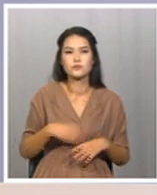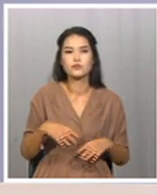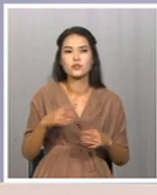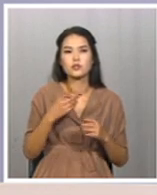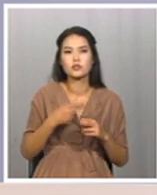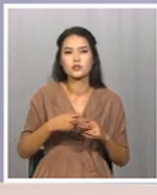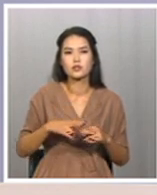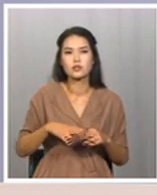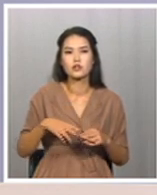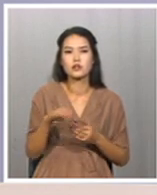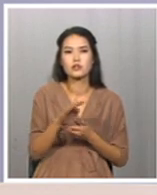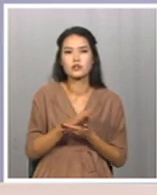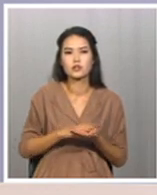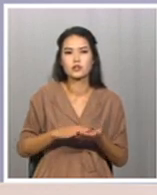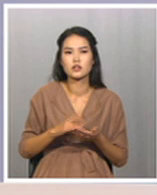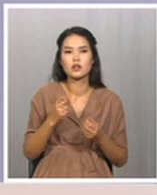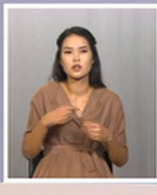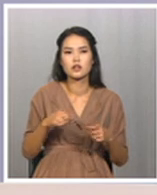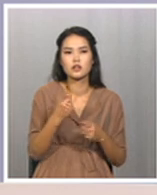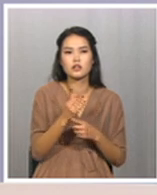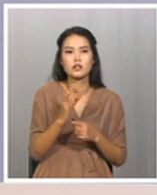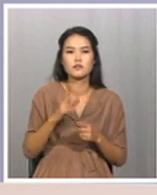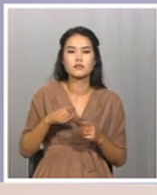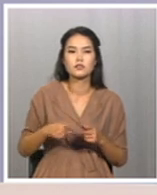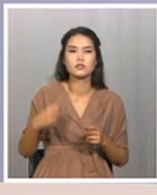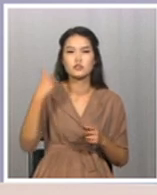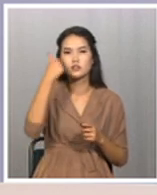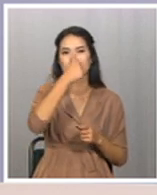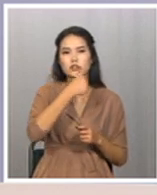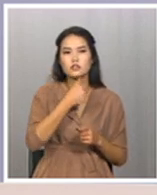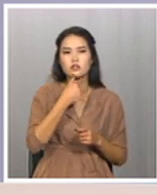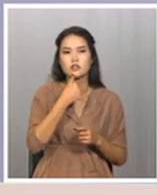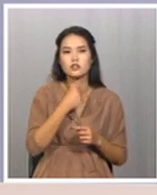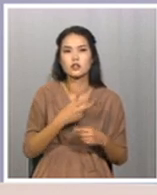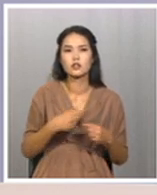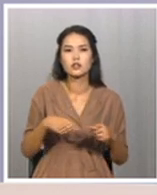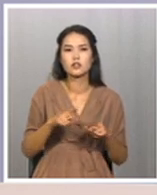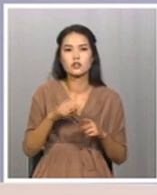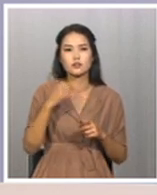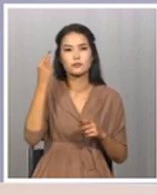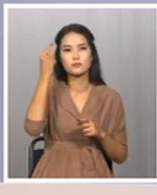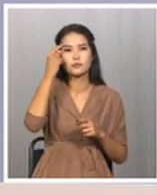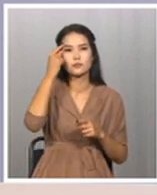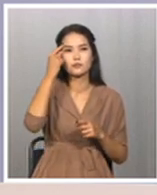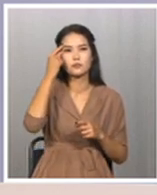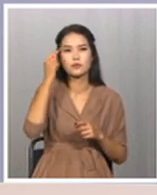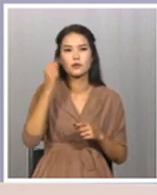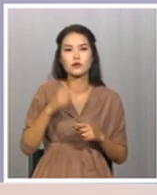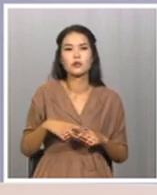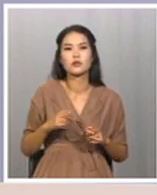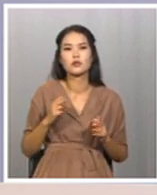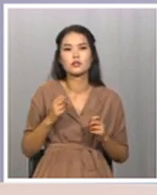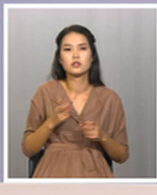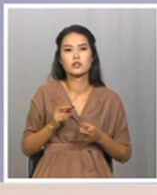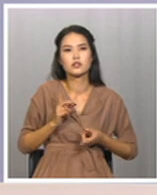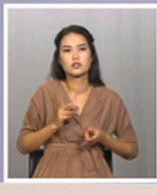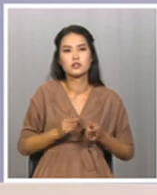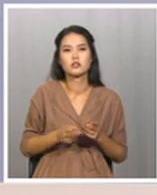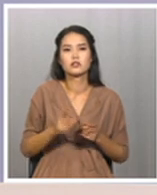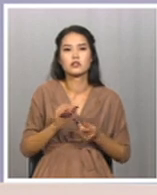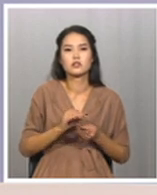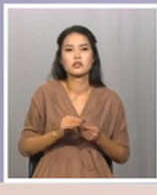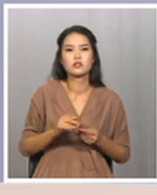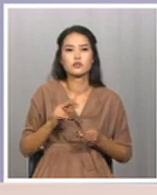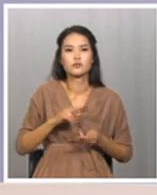которая повторяется один раз в 1000 лет. Давайте подумаем, достиг ли писатель своего